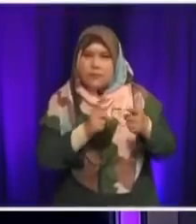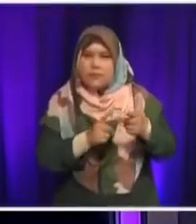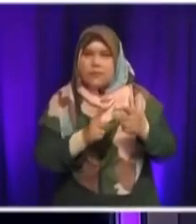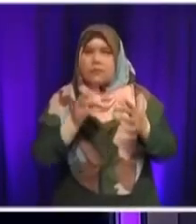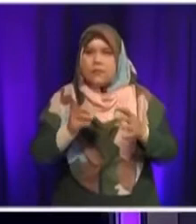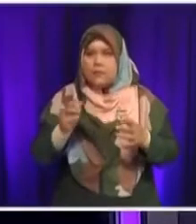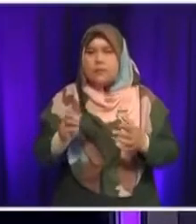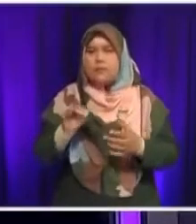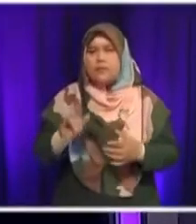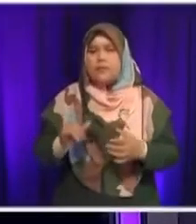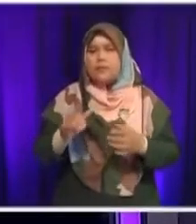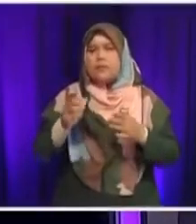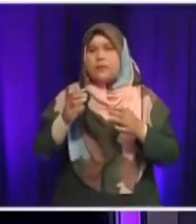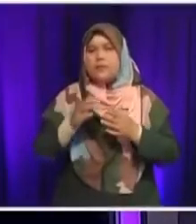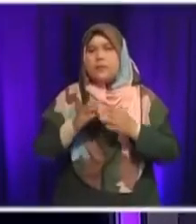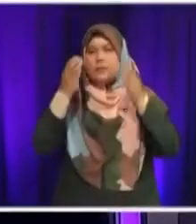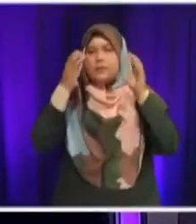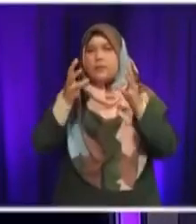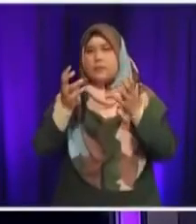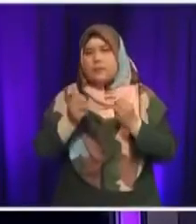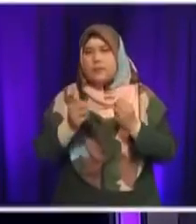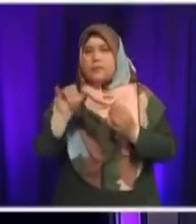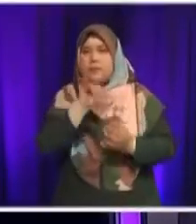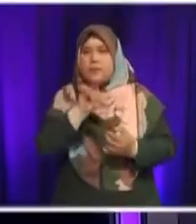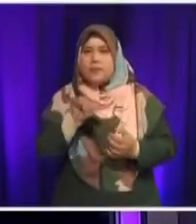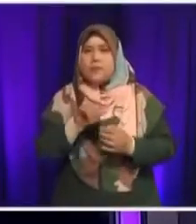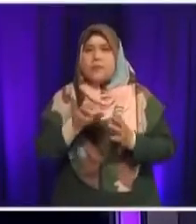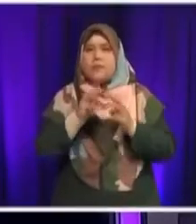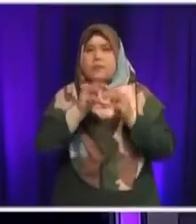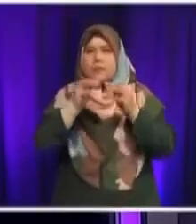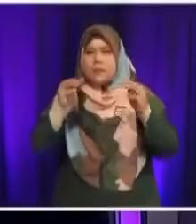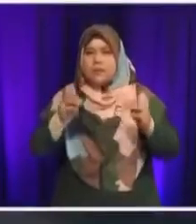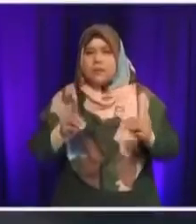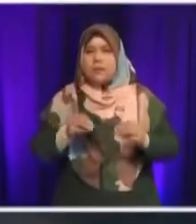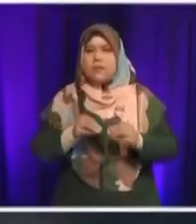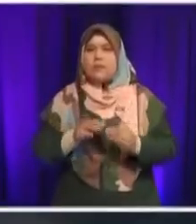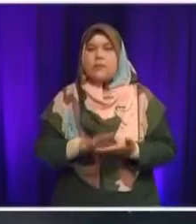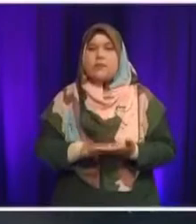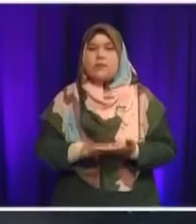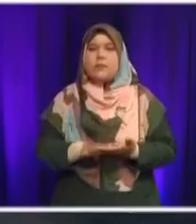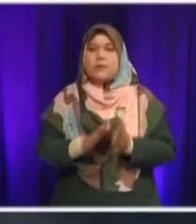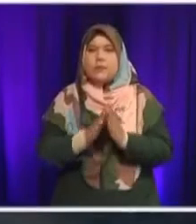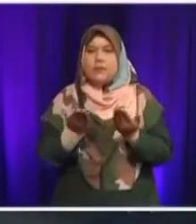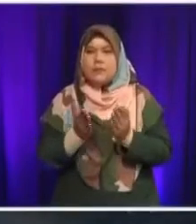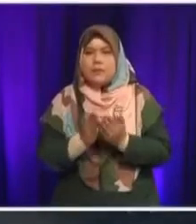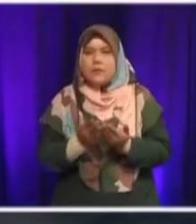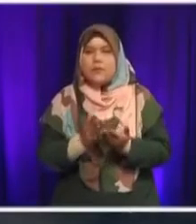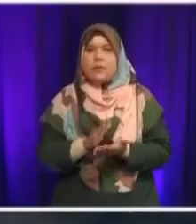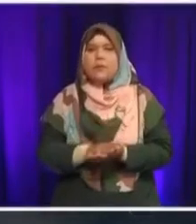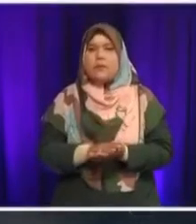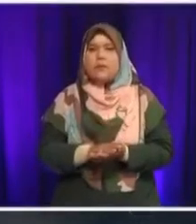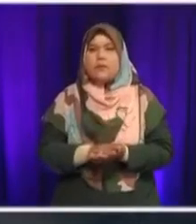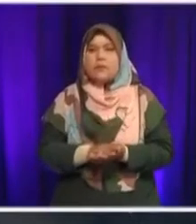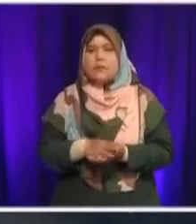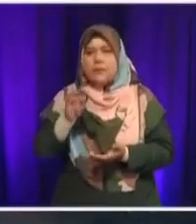baik peti dalam buku teks ataupun modul taksiran kejikusuri jadinya sebagai seorang murid kita tidak